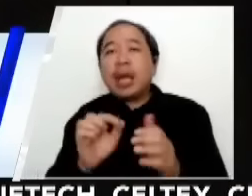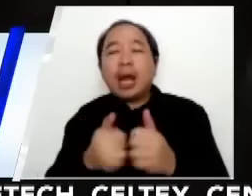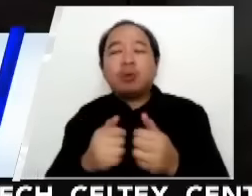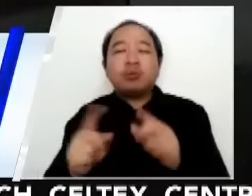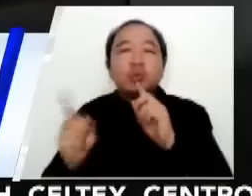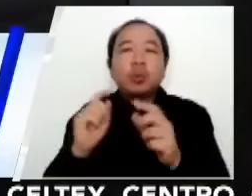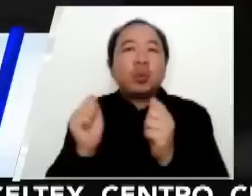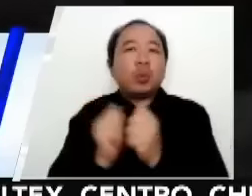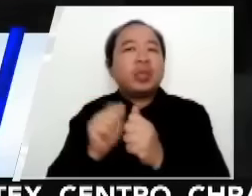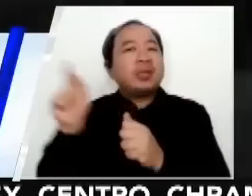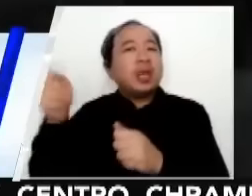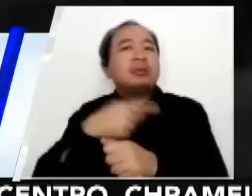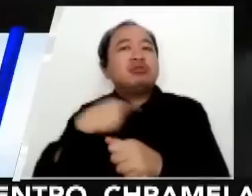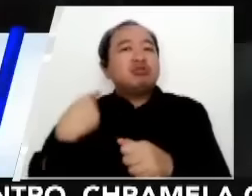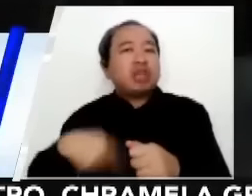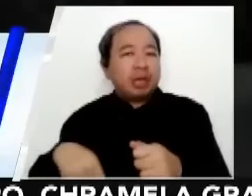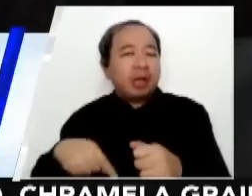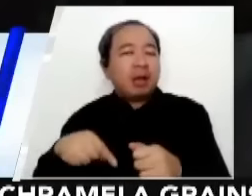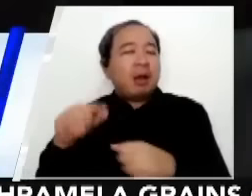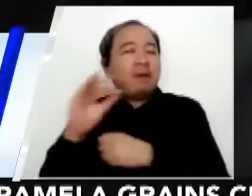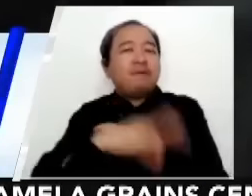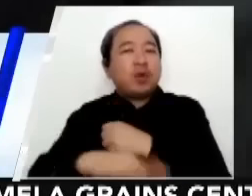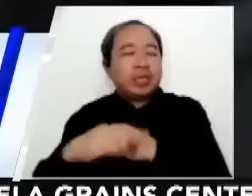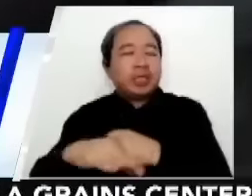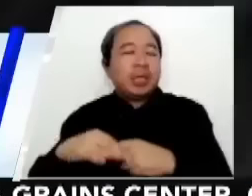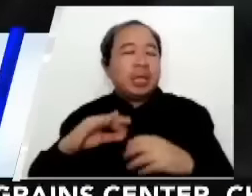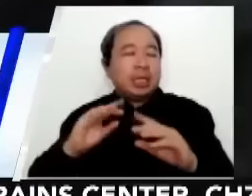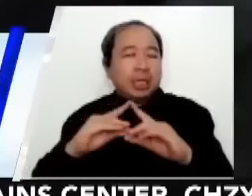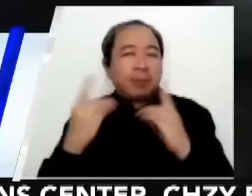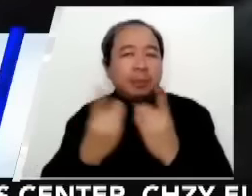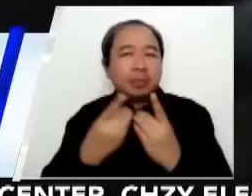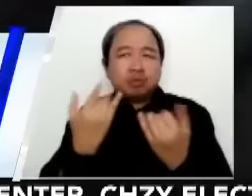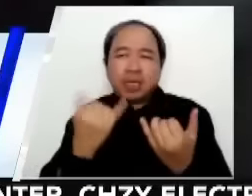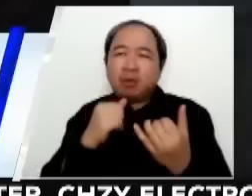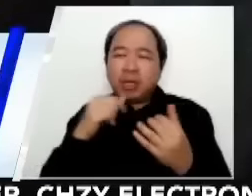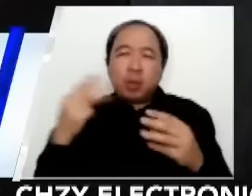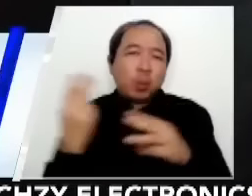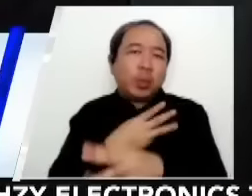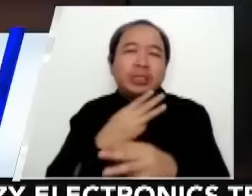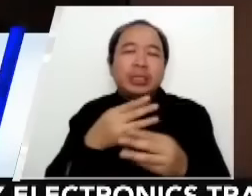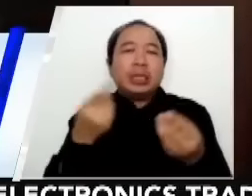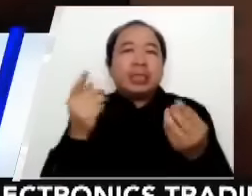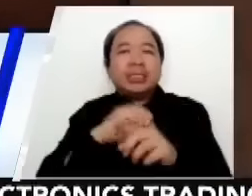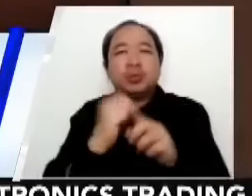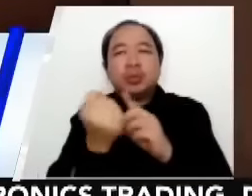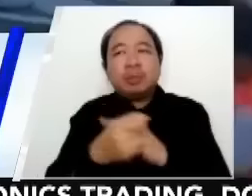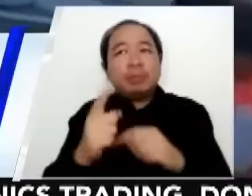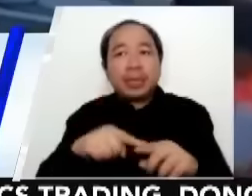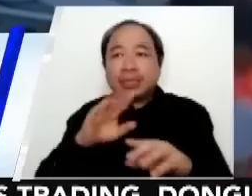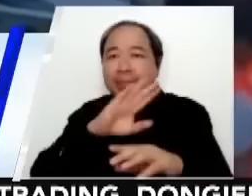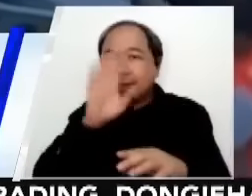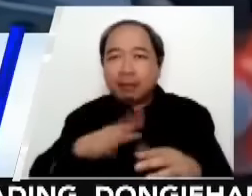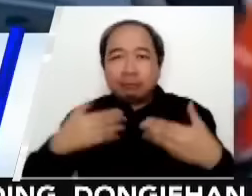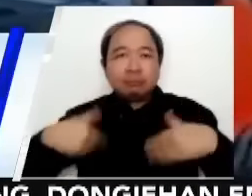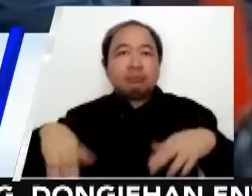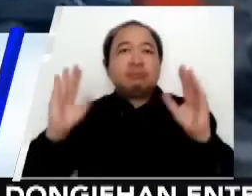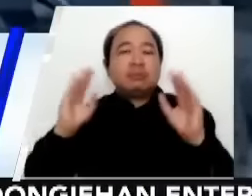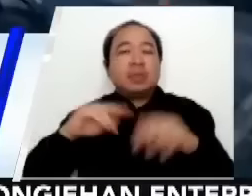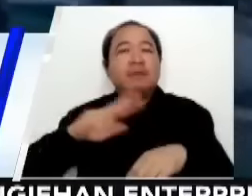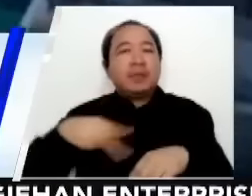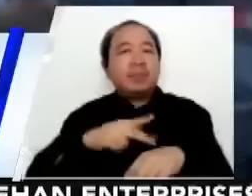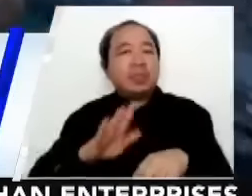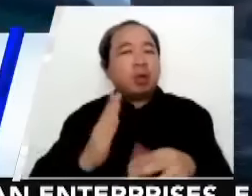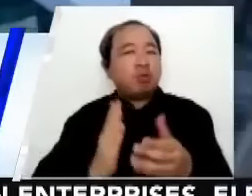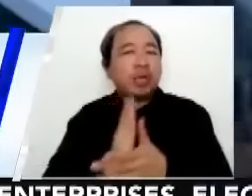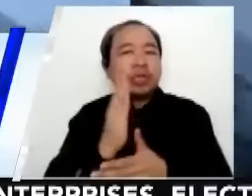para di na lumala pa ang sitwasyon nang di sinusuko ang mga karapatan ng Pilipinas sa pinag-aagawang teritoryo. Nananawagan